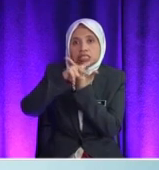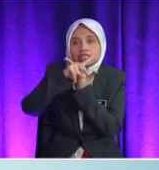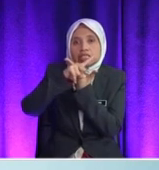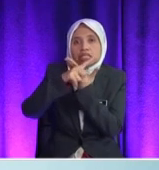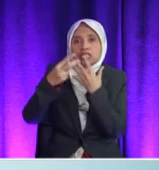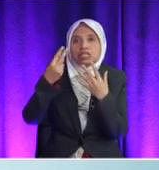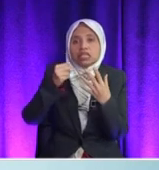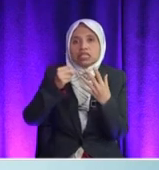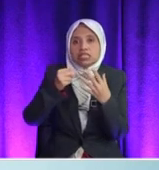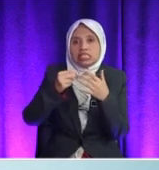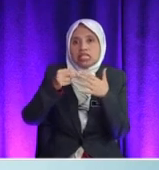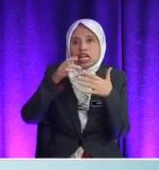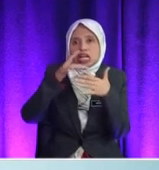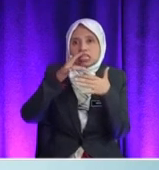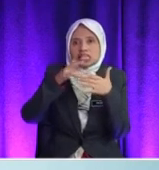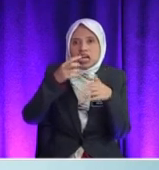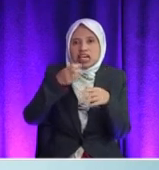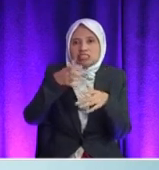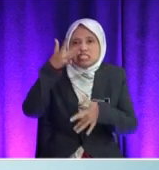menembus saya juga